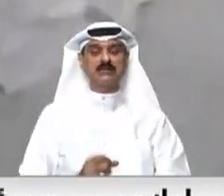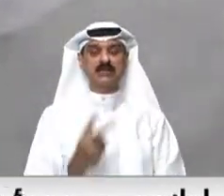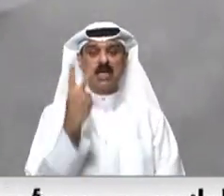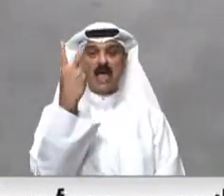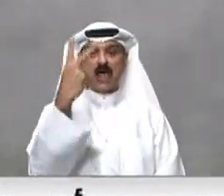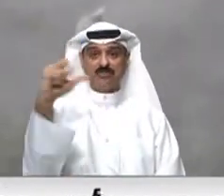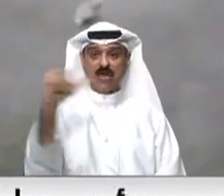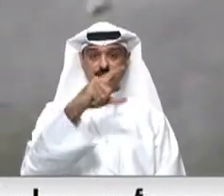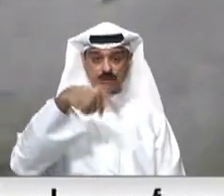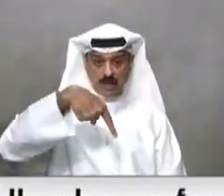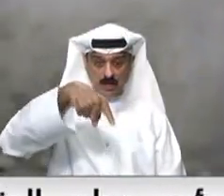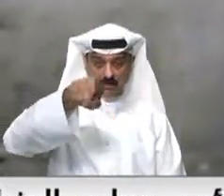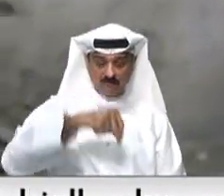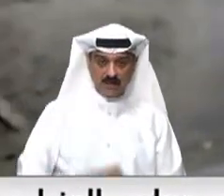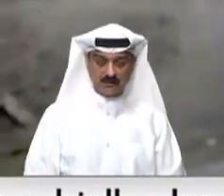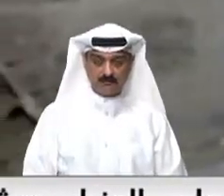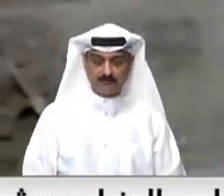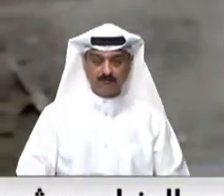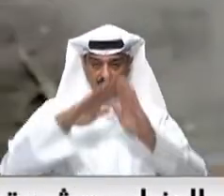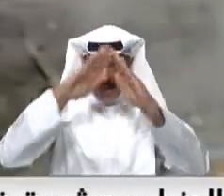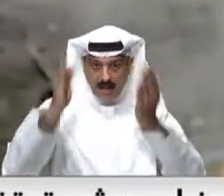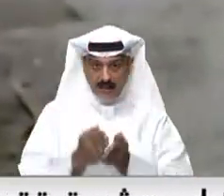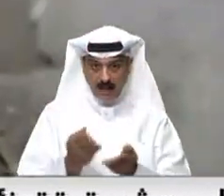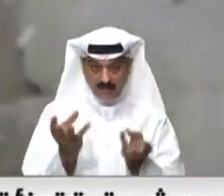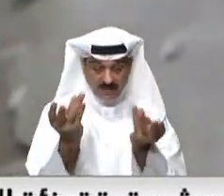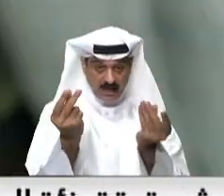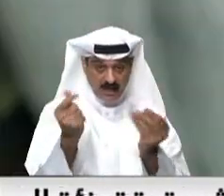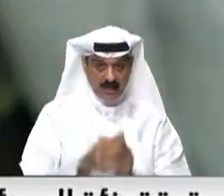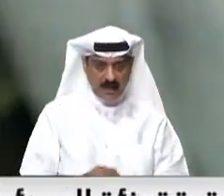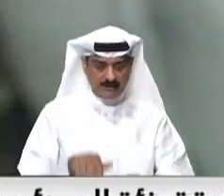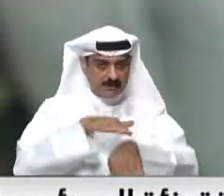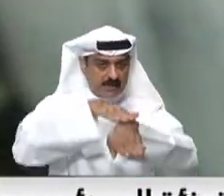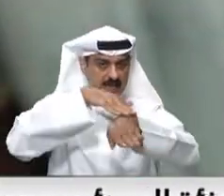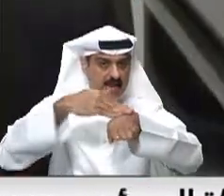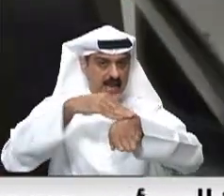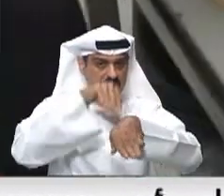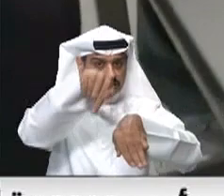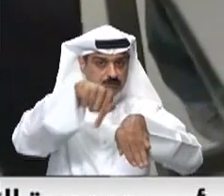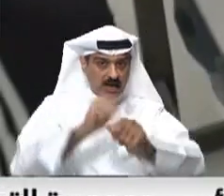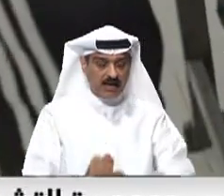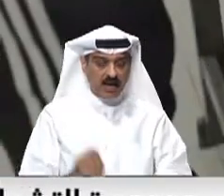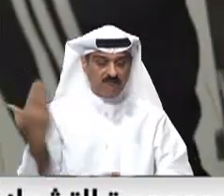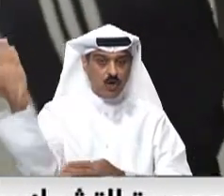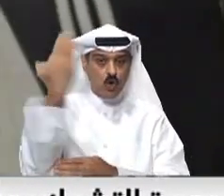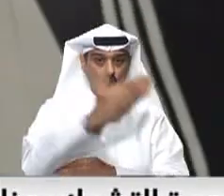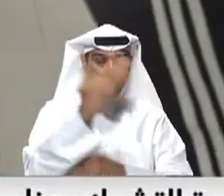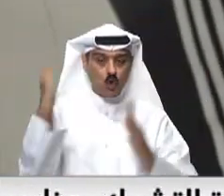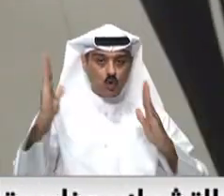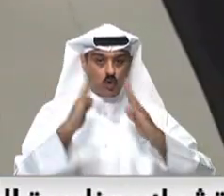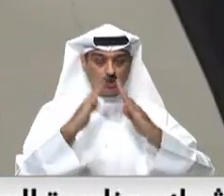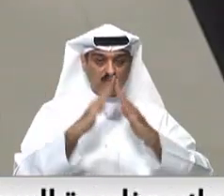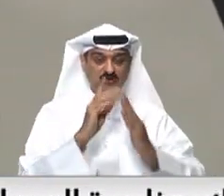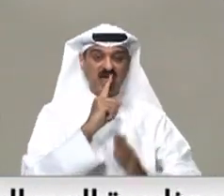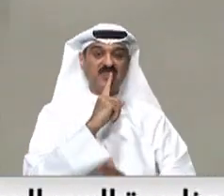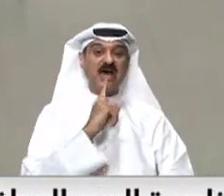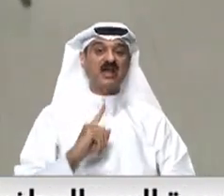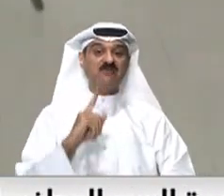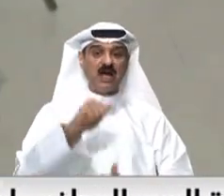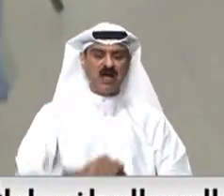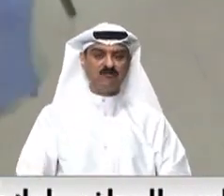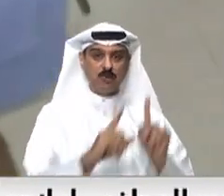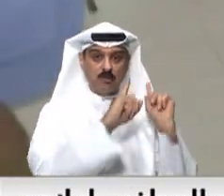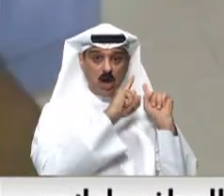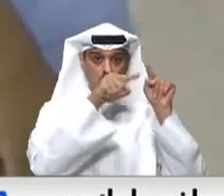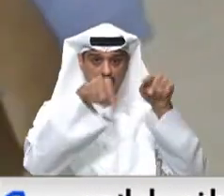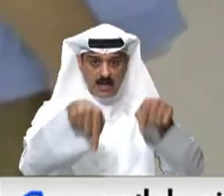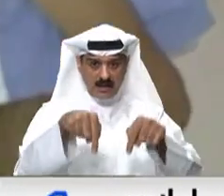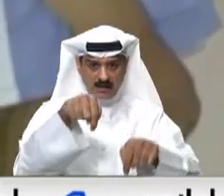ويبلغ العدد الاجمالي لشاحنات المساعدات التي دخلت قطاع غزه عبر معبر رفح البريه منذ بدايه الهجوم